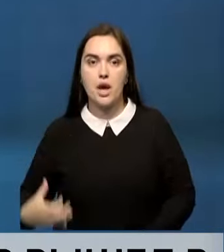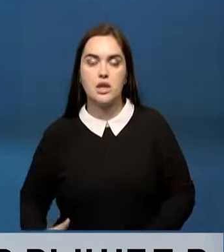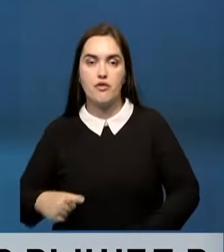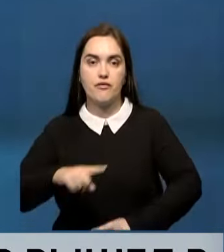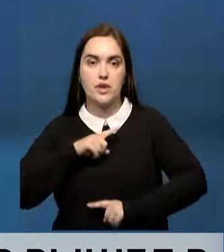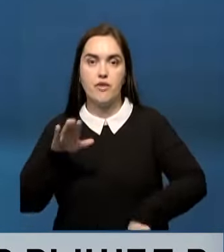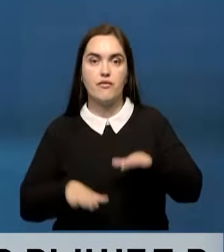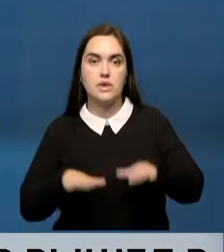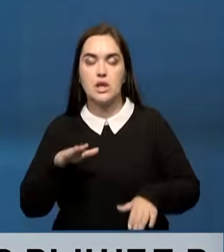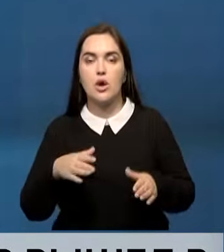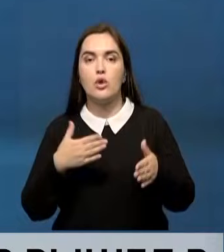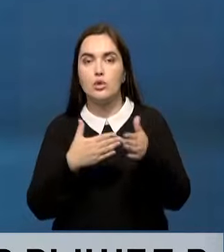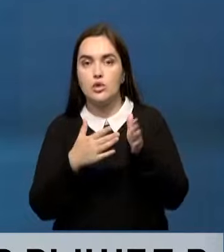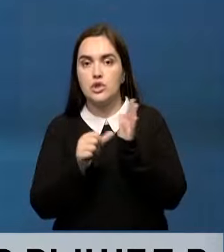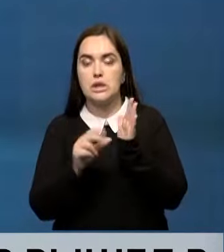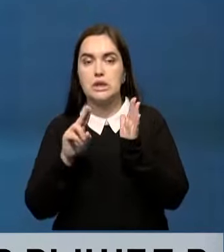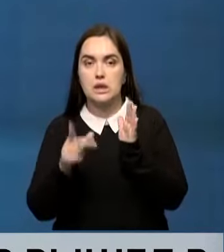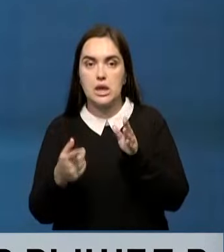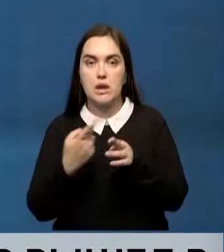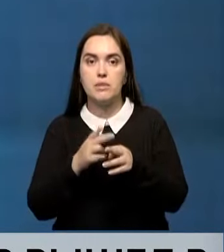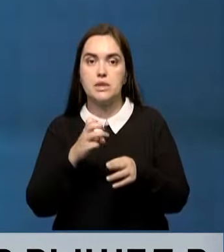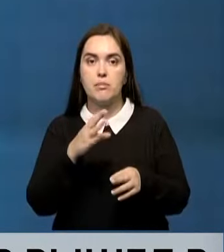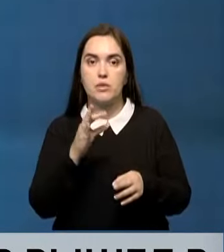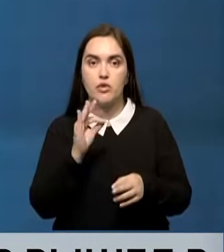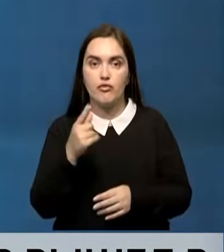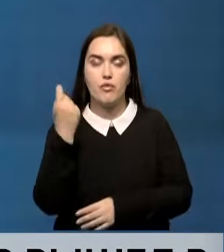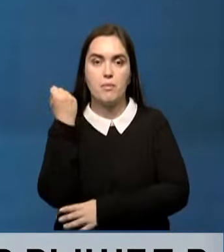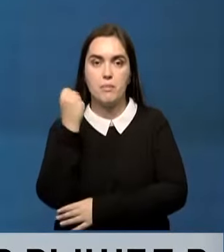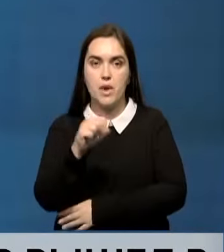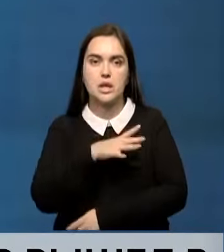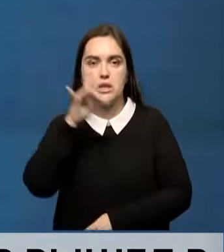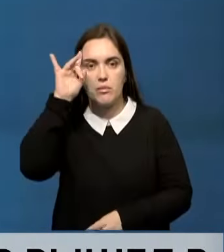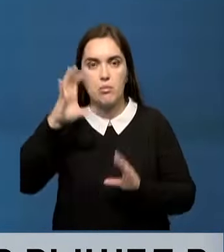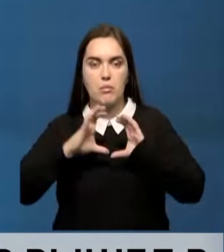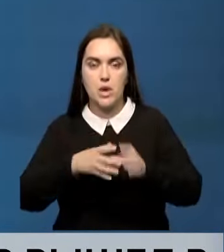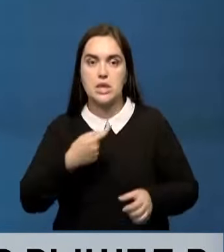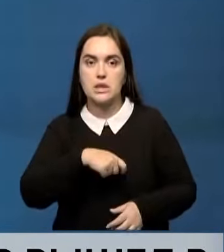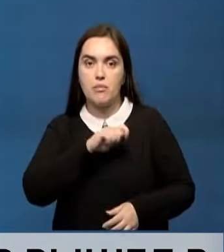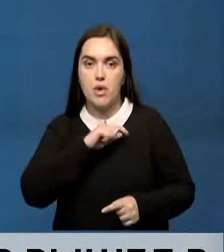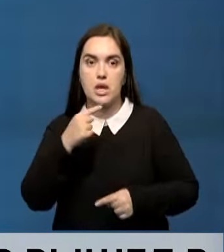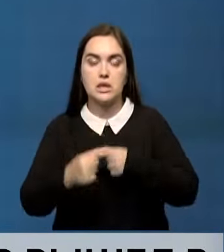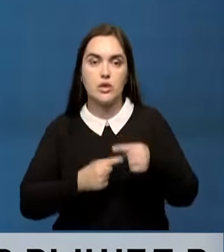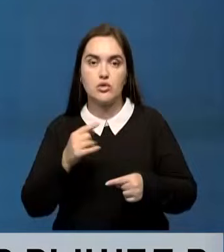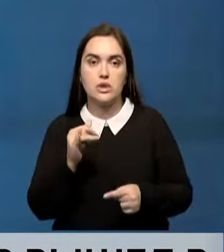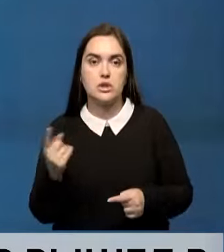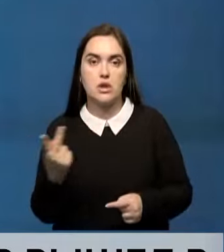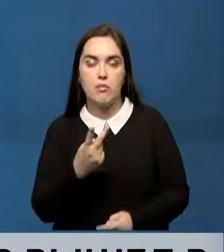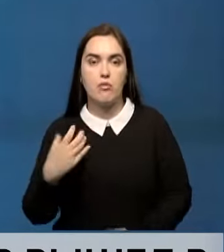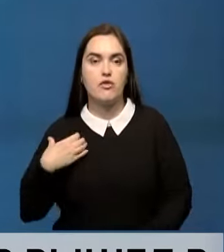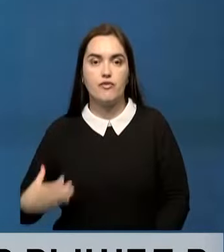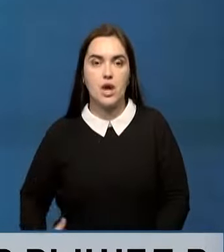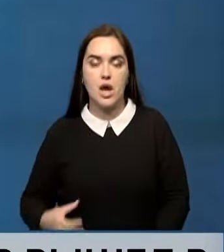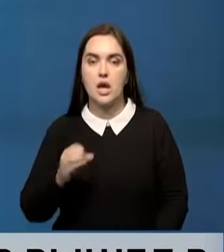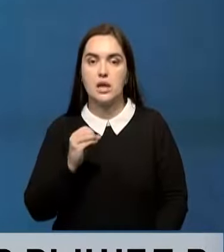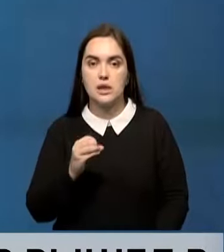весовой категории до 60 килограммов. В решающем поединке Сметов оказался сильнее экс-чемпиона мира из Испании. Следующий противник его будет